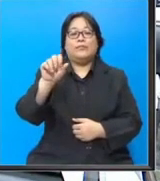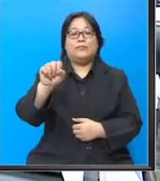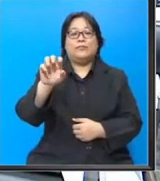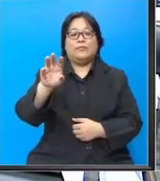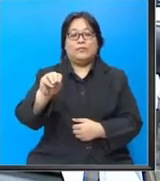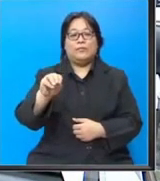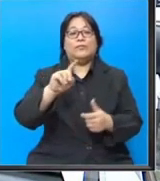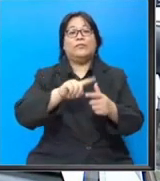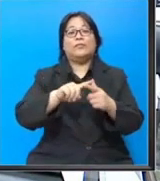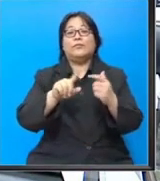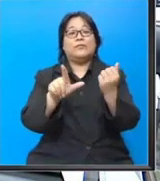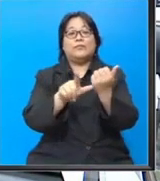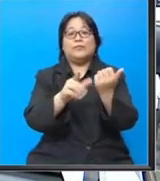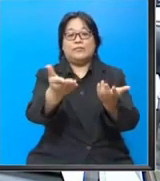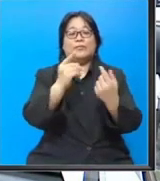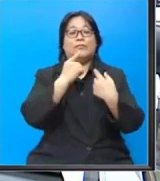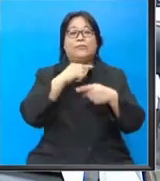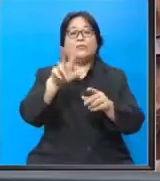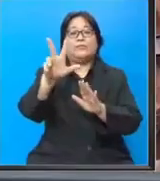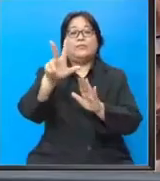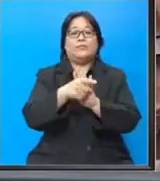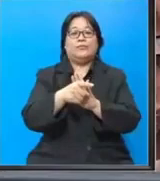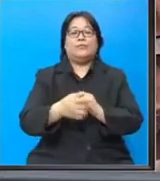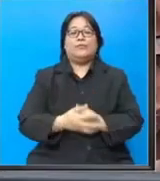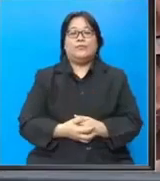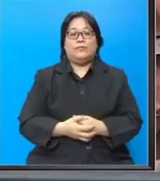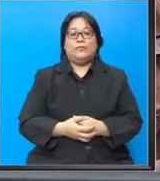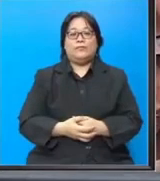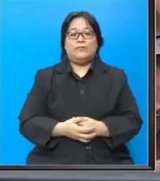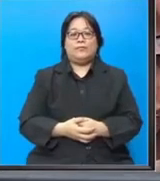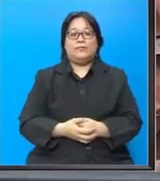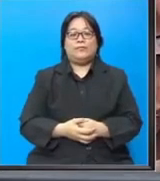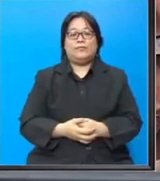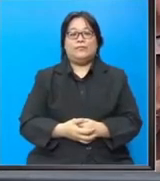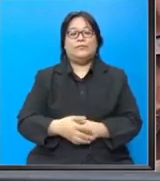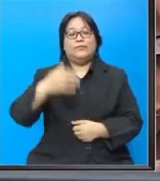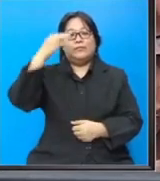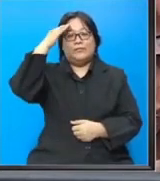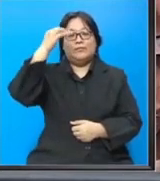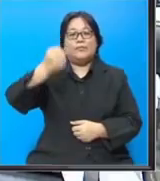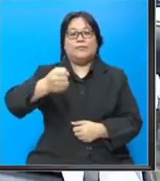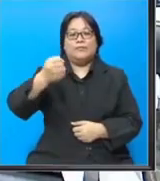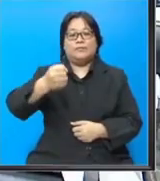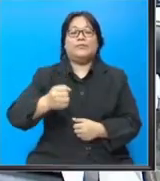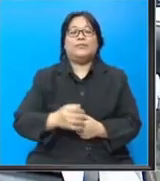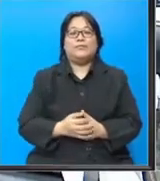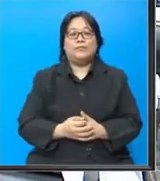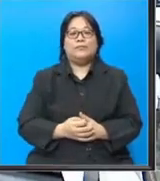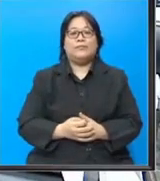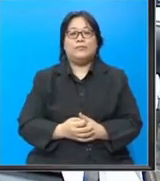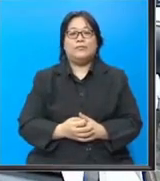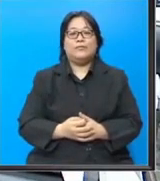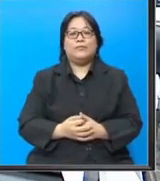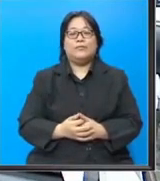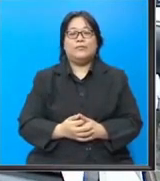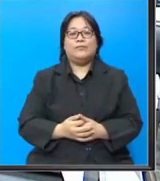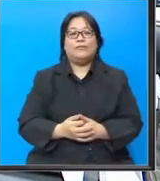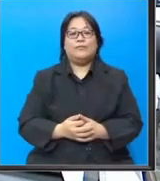manusia atau cymalium game jawab 3 Mini smile arrohmanirrohim salamualaikum warahmatullahi wabarakatuh